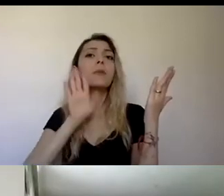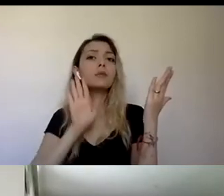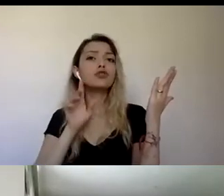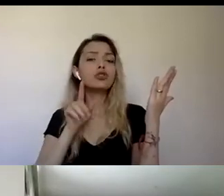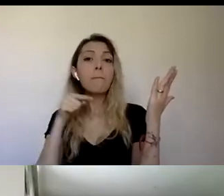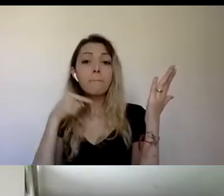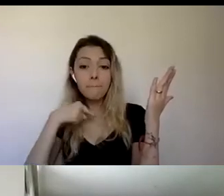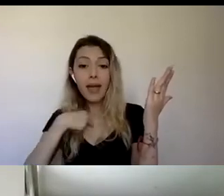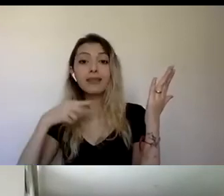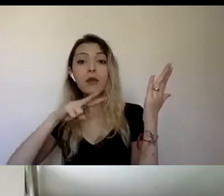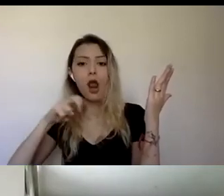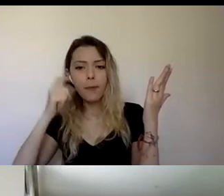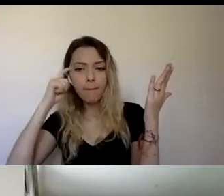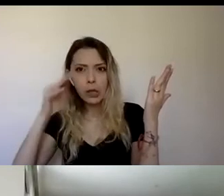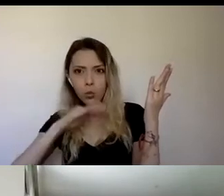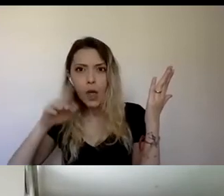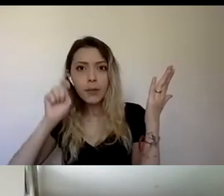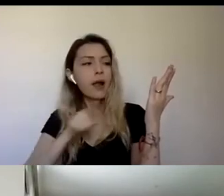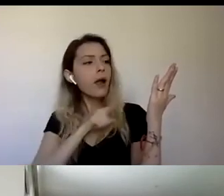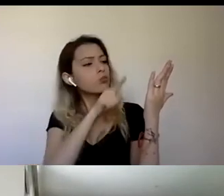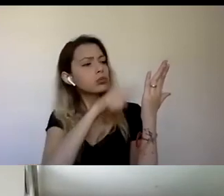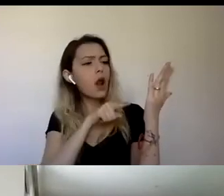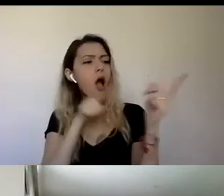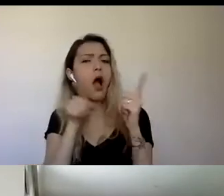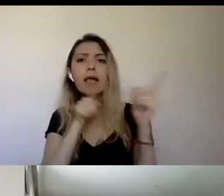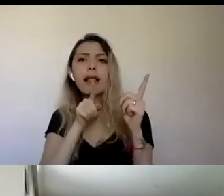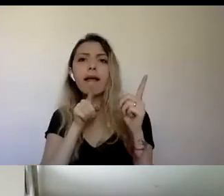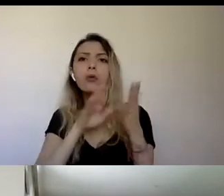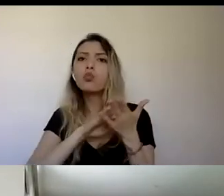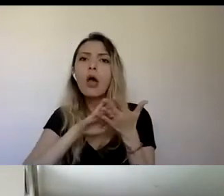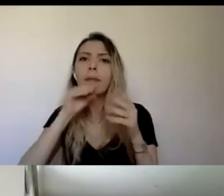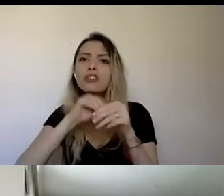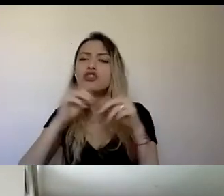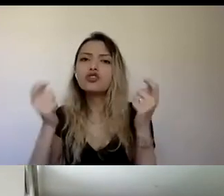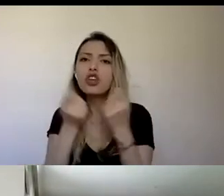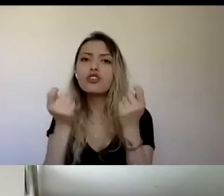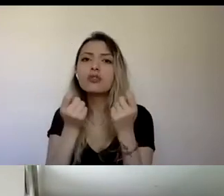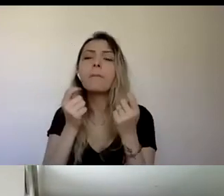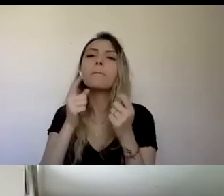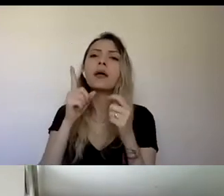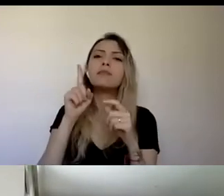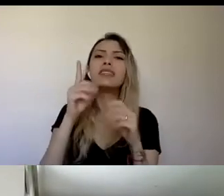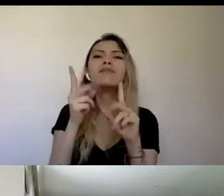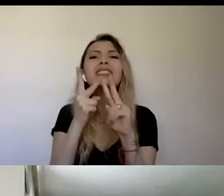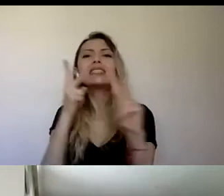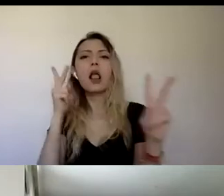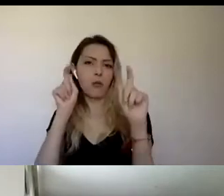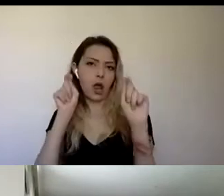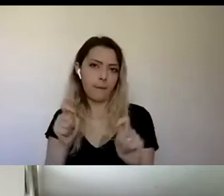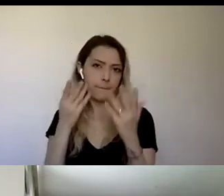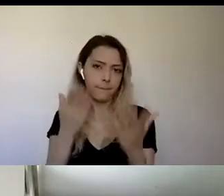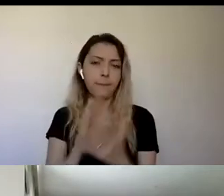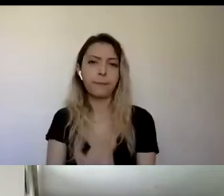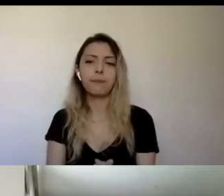hangilerini izlesem daha iyi olur diye bir önceliklendirme yaparsınız ve